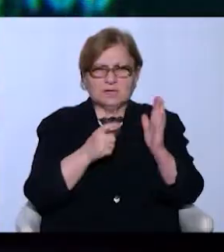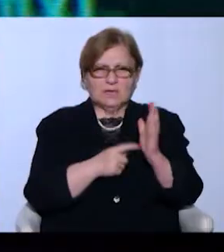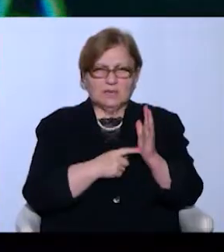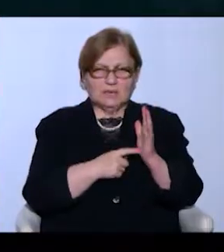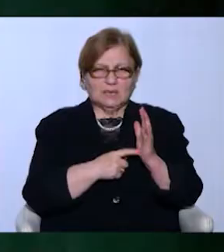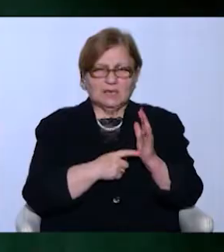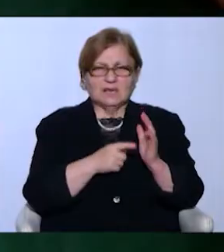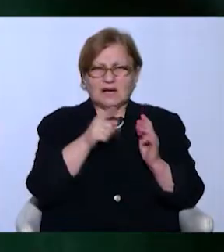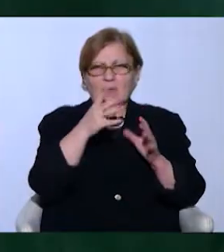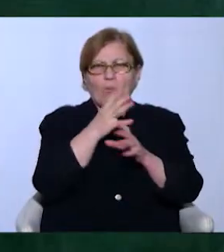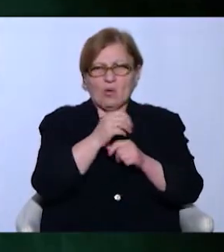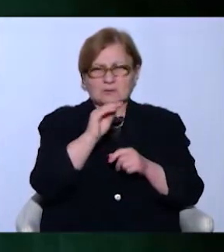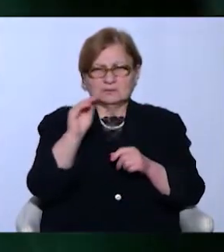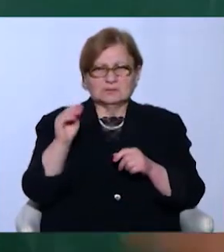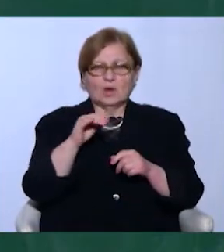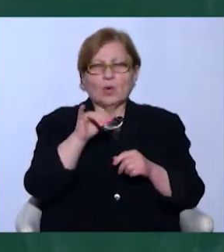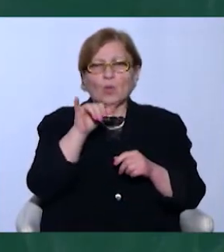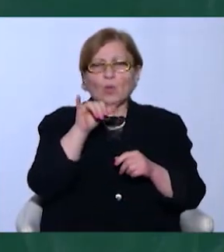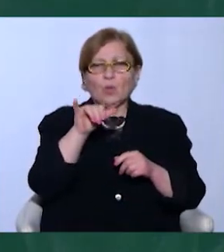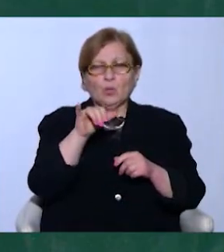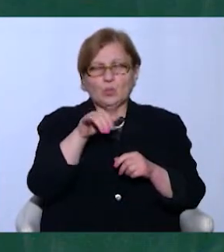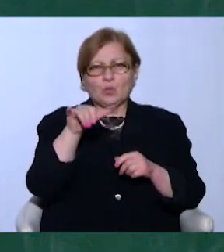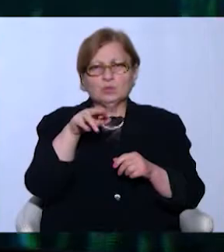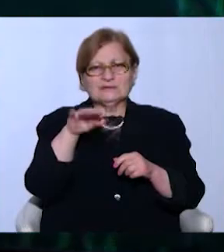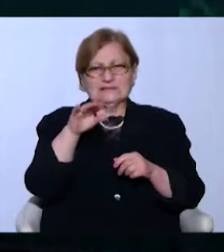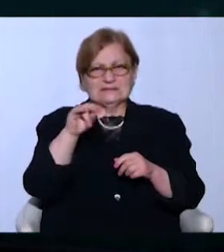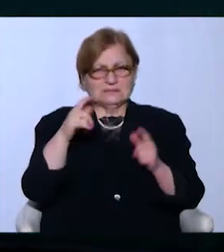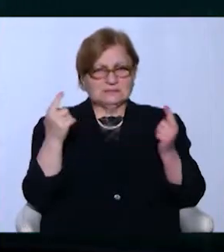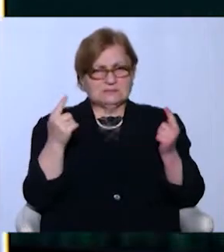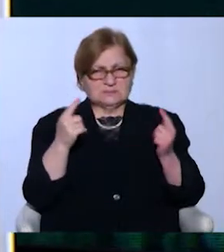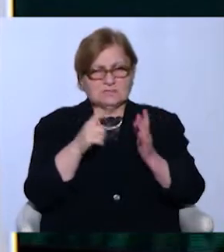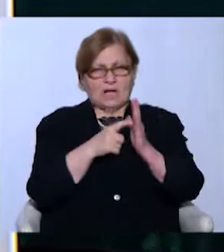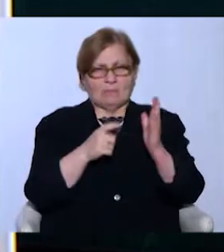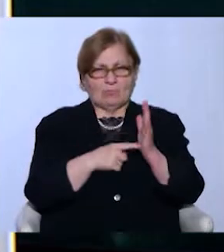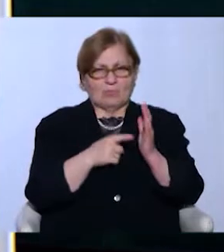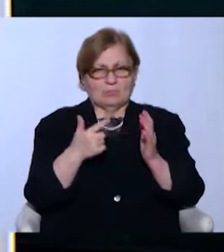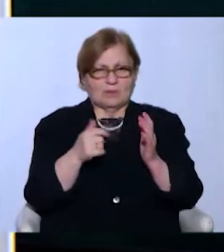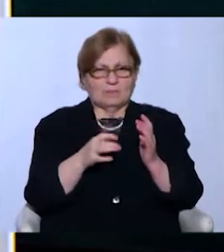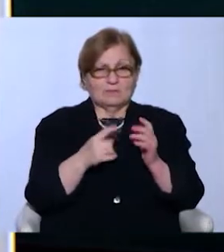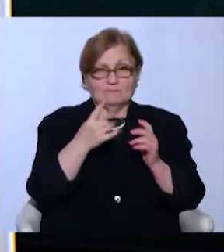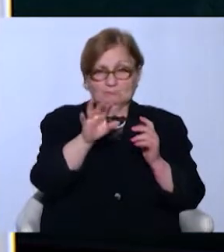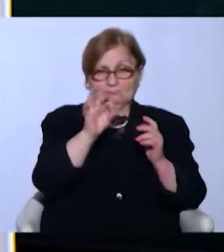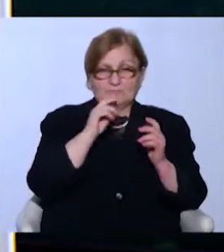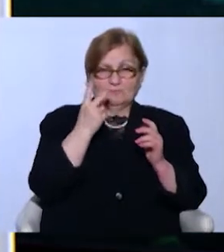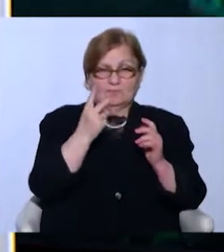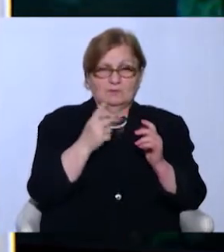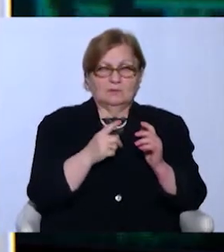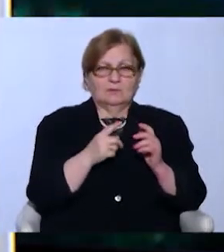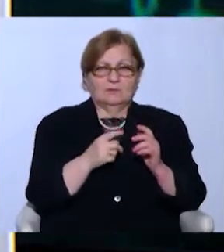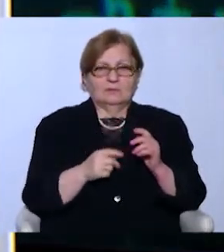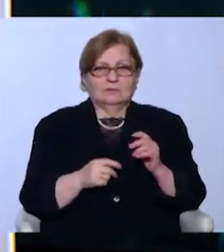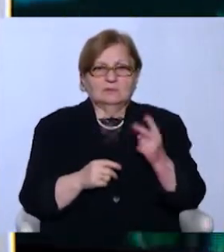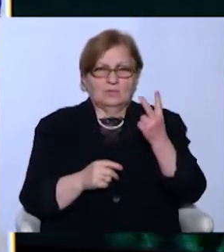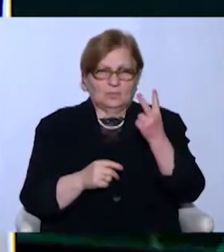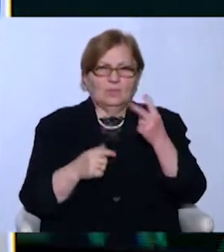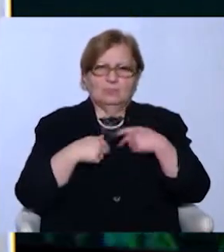უ გ აი ესე წერტ საერთო უდიდესი გამყოფი. ერთი რიცხვს ავიღებ, ორი. მაქს ორის დაწერის